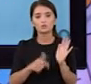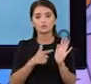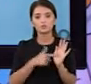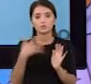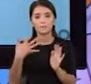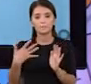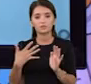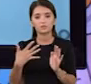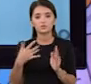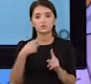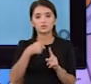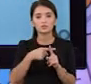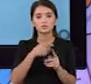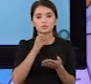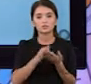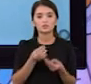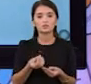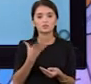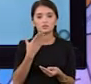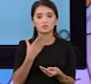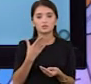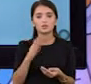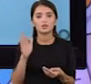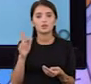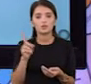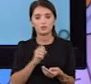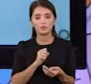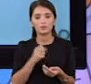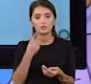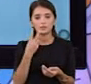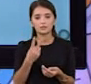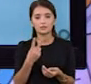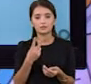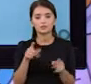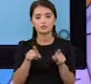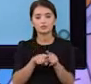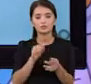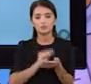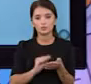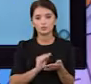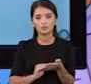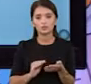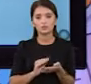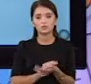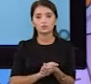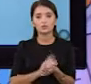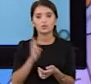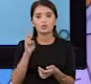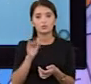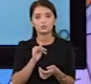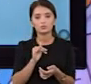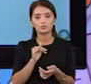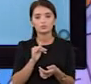67 va 5 sonlarning yig'indisichi? Ha, 2 son ko'rinishda yozilgan. Bu